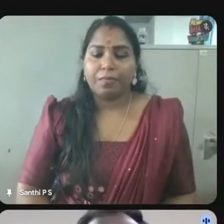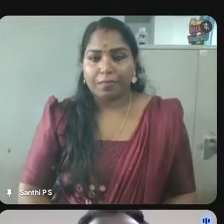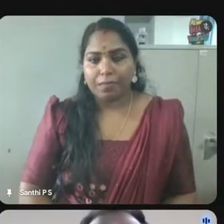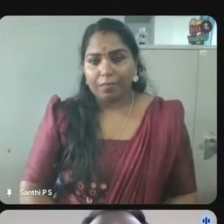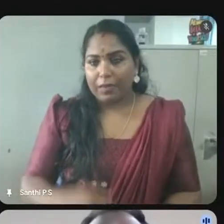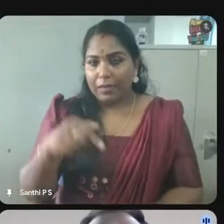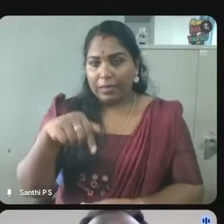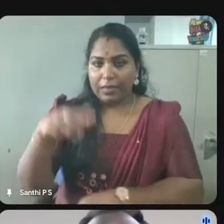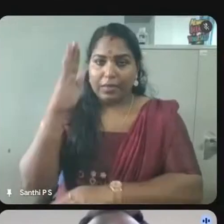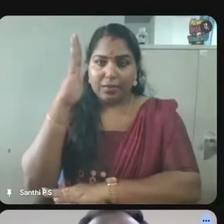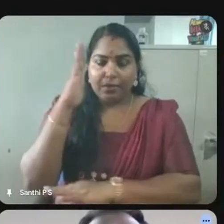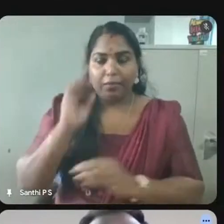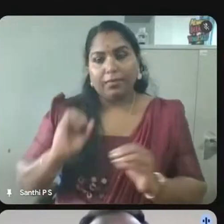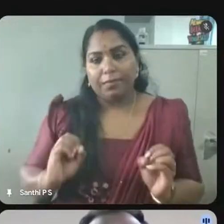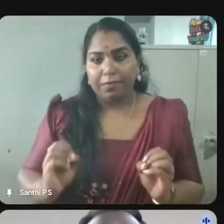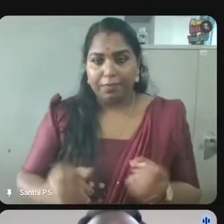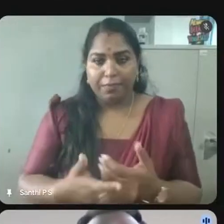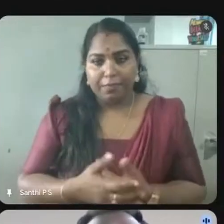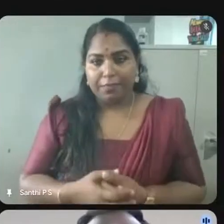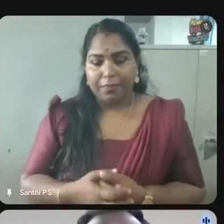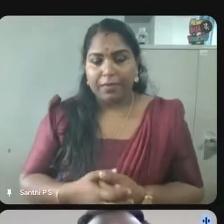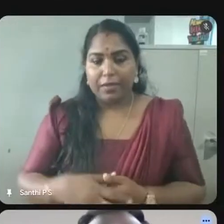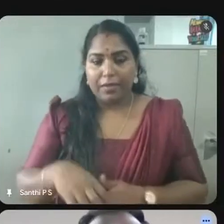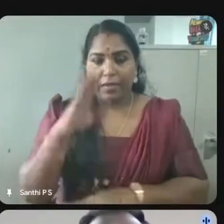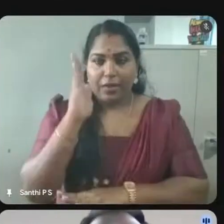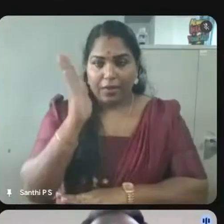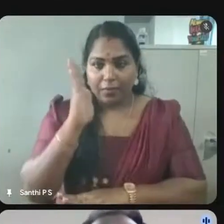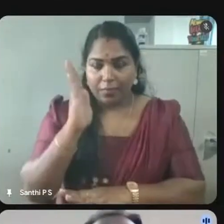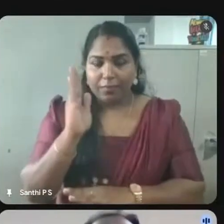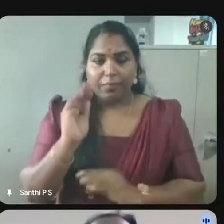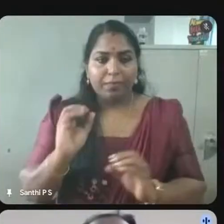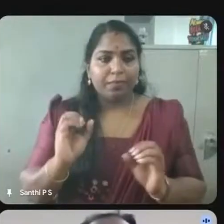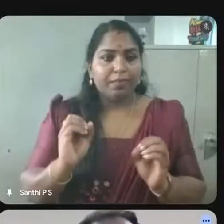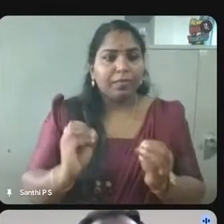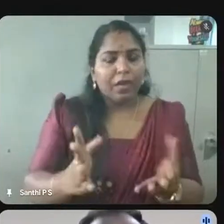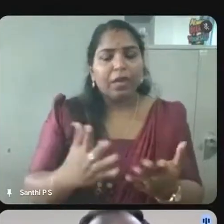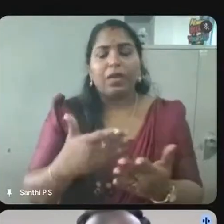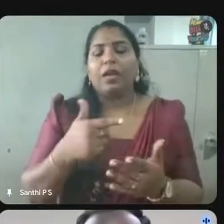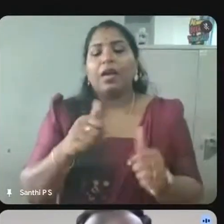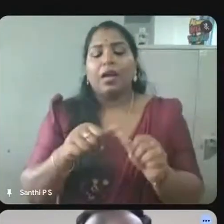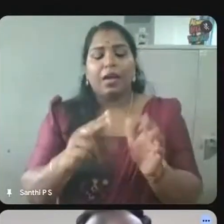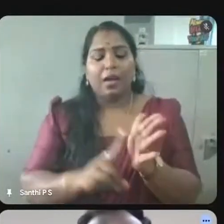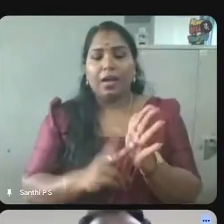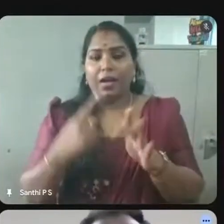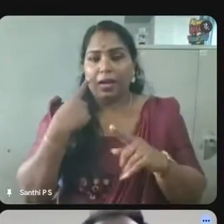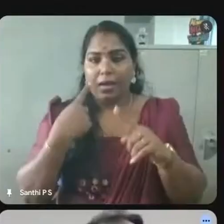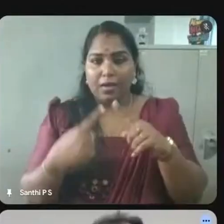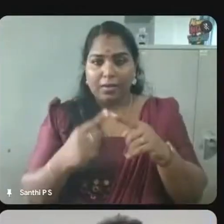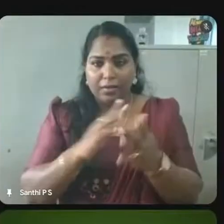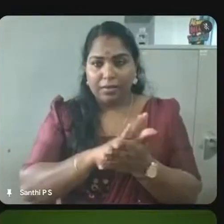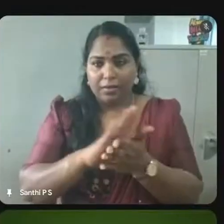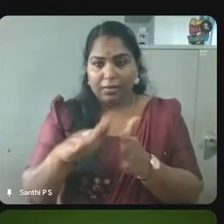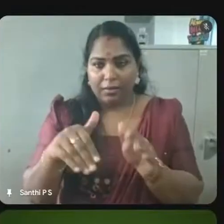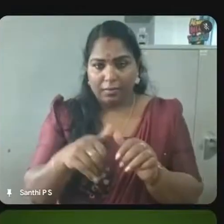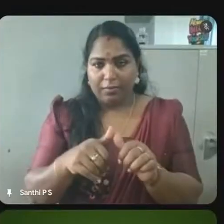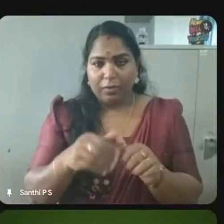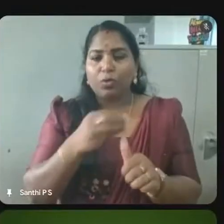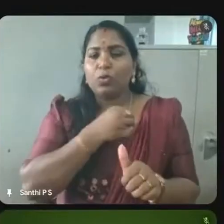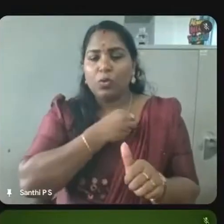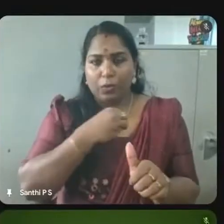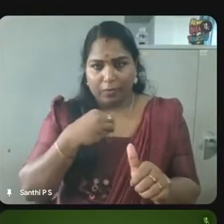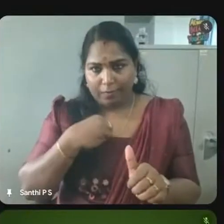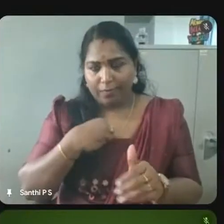നമ്മുടെ ഇന്നത്തെ സെഷനിലേക്ക് കടക്കുകയാണ്. സെഷൻ കൈകാര്യം ചെയ്തതിനായി ഡോക്ടർ അനിത മാഡത്തിനെ സ്വാഗതം ചെയ്യുന്നു.